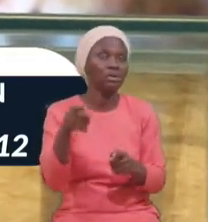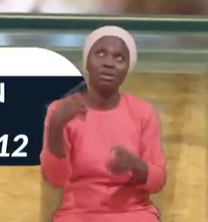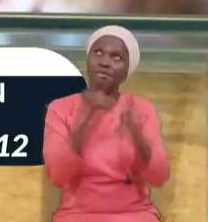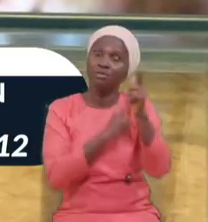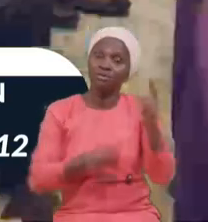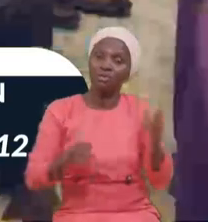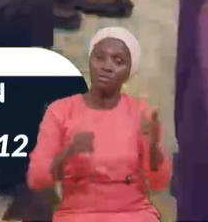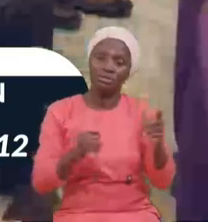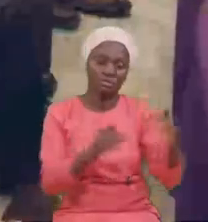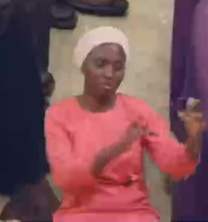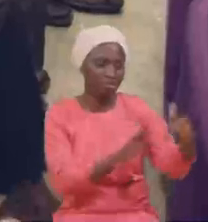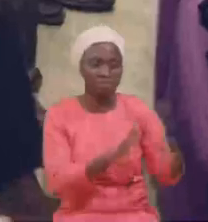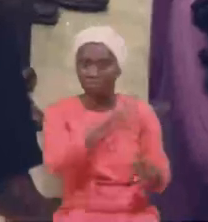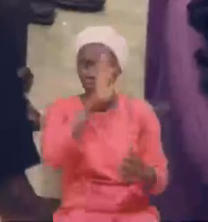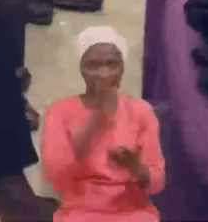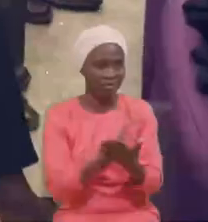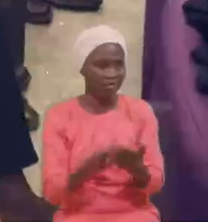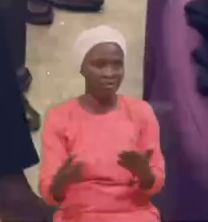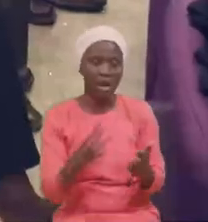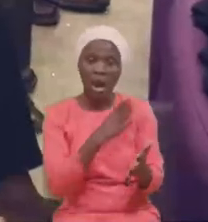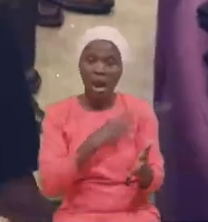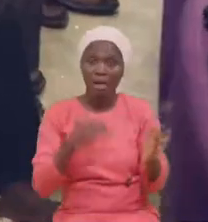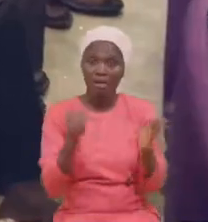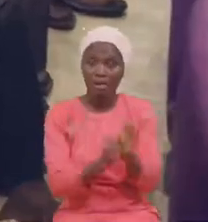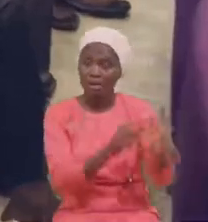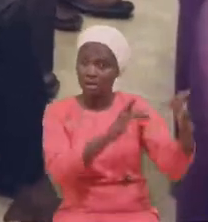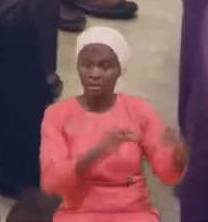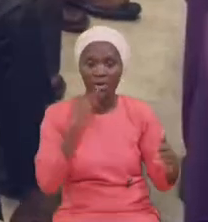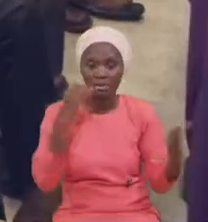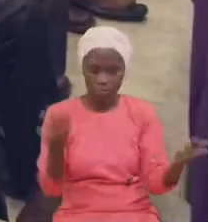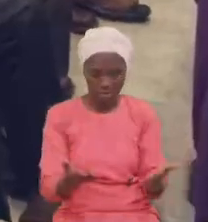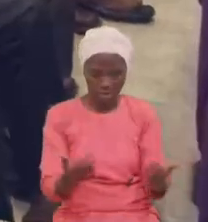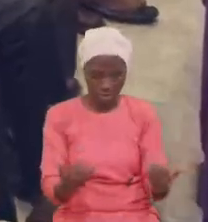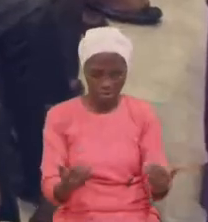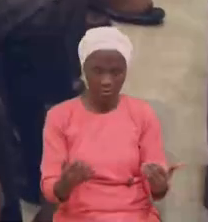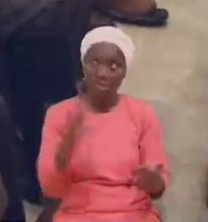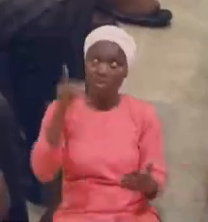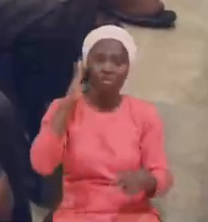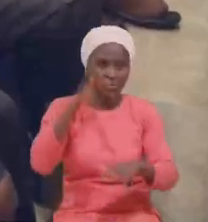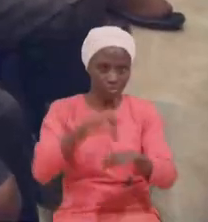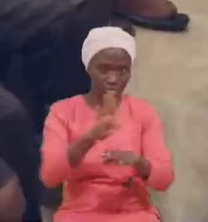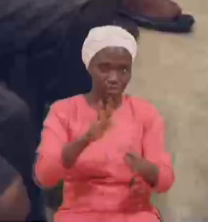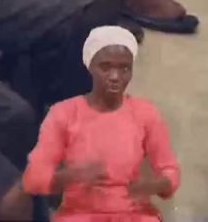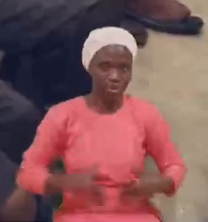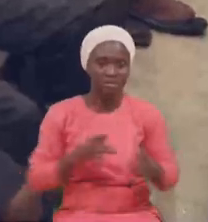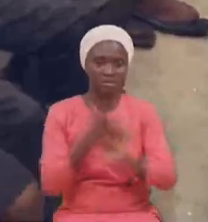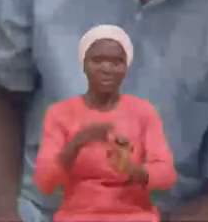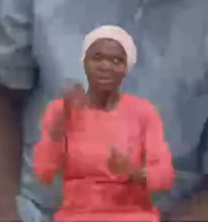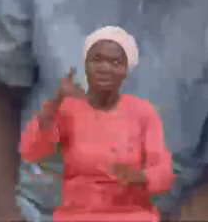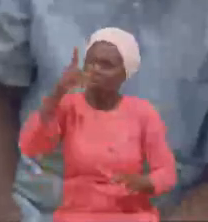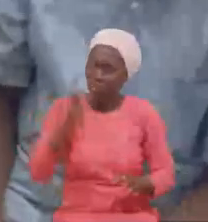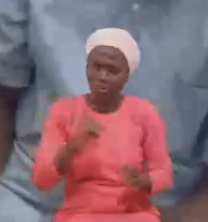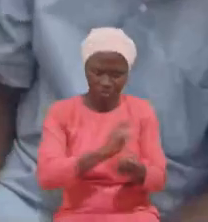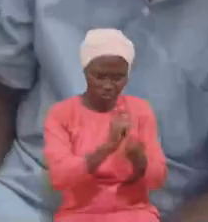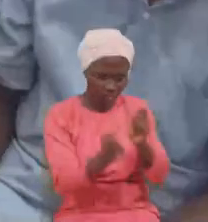à vous. La compassion du Seigneur ne s'épuise pas, et sa compassion est ici ce soir. Il va toucher votre